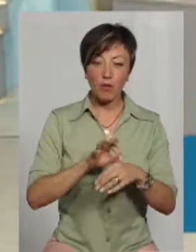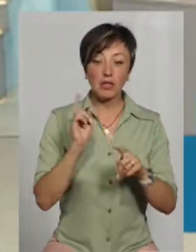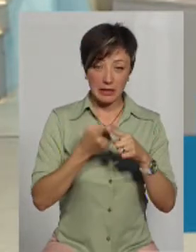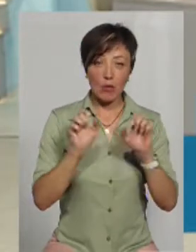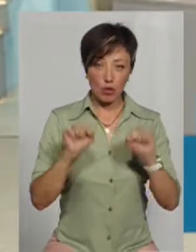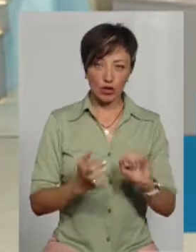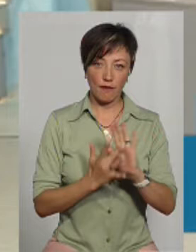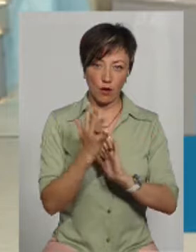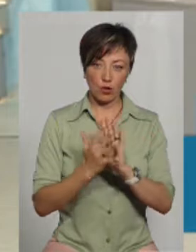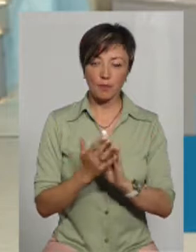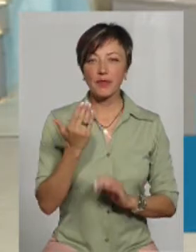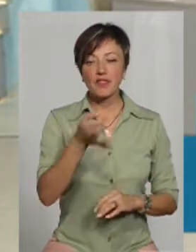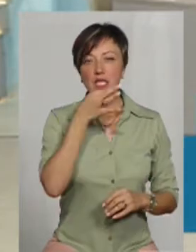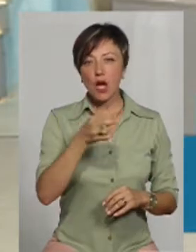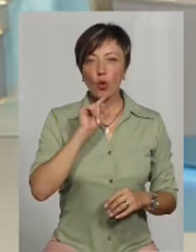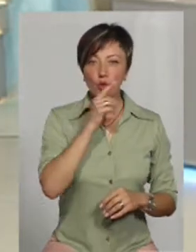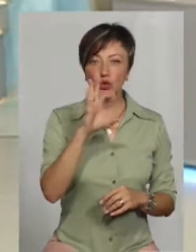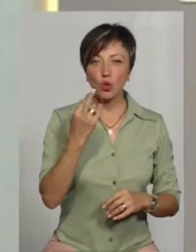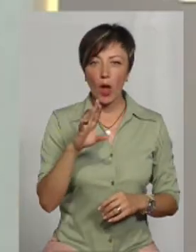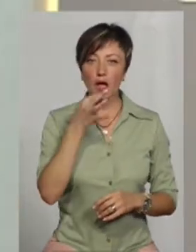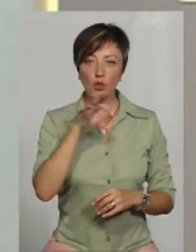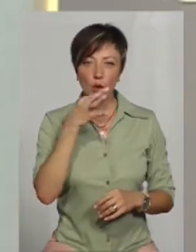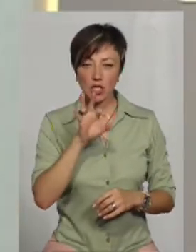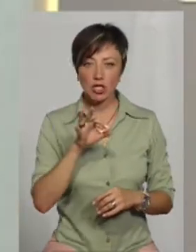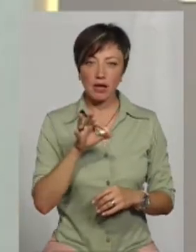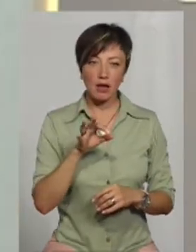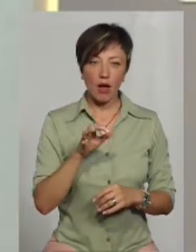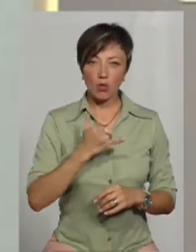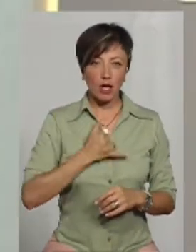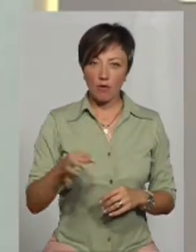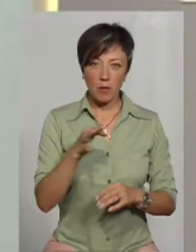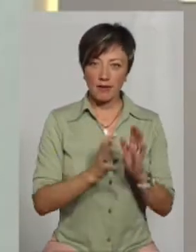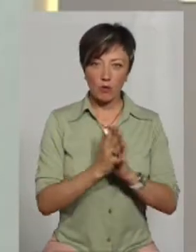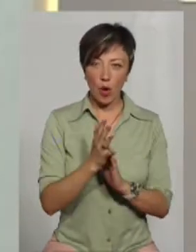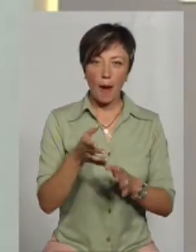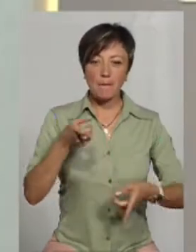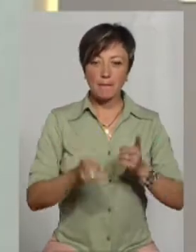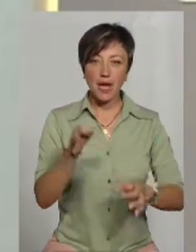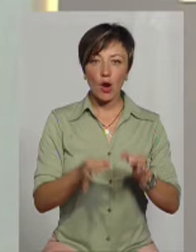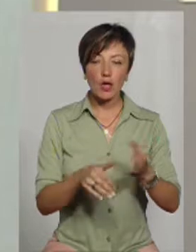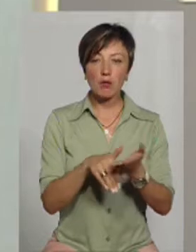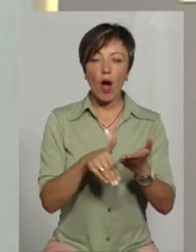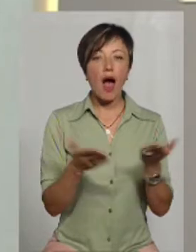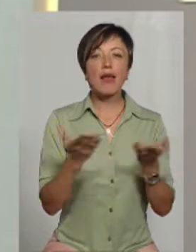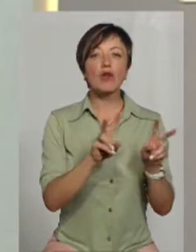вирощувати. От якщо, ви сказали, кукурудза, соя, соняшник навряд чи в нашій області вирощуються в органічний спосіб, а які ж культури в